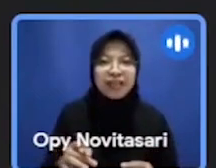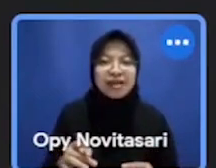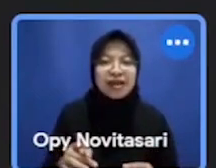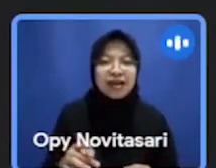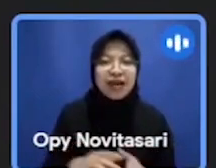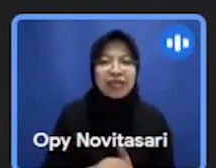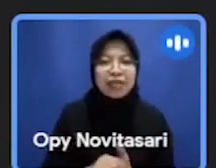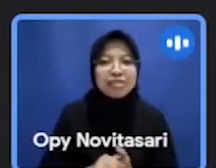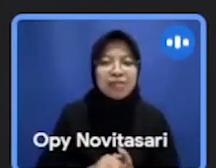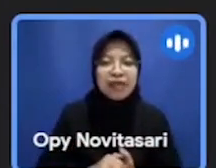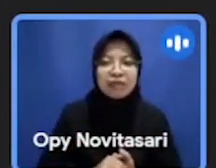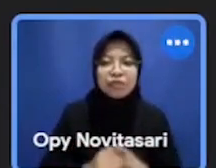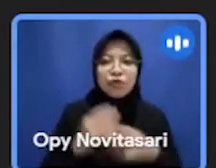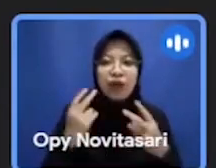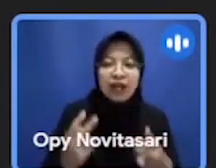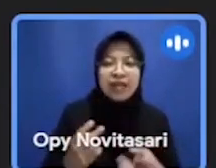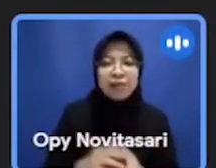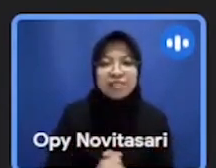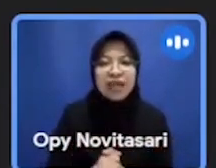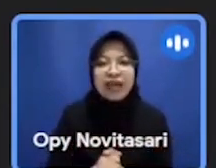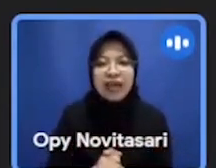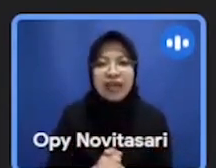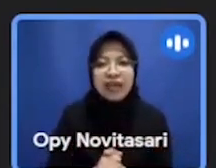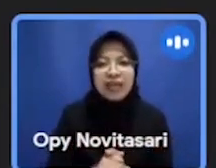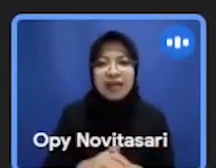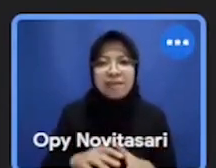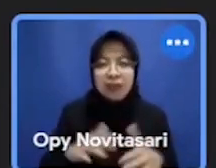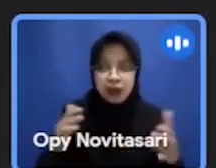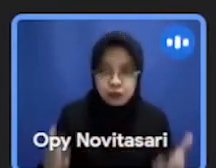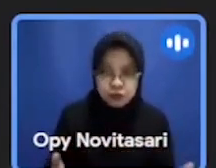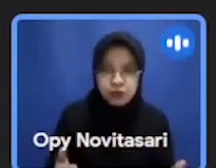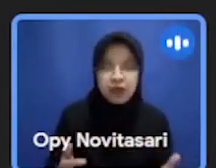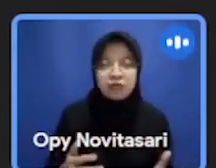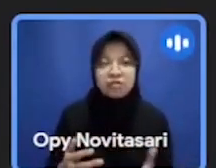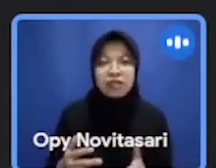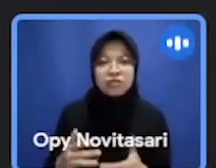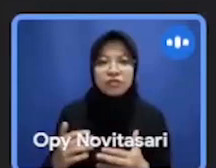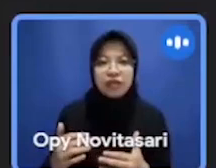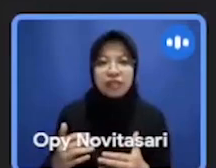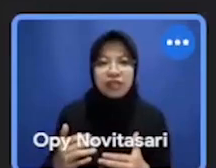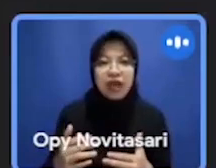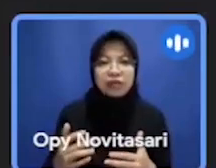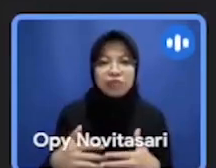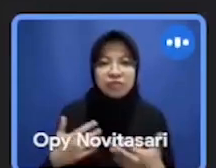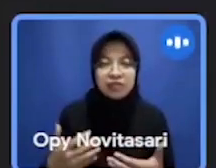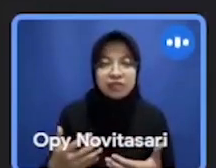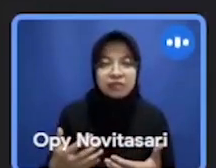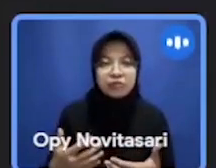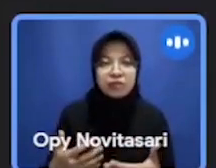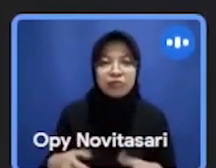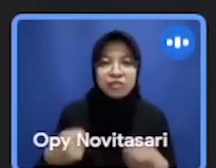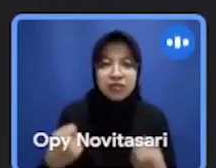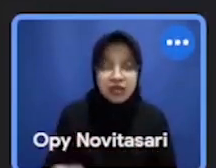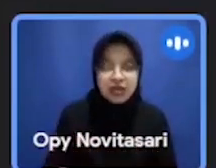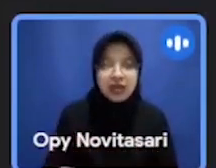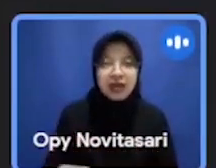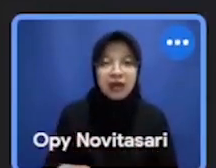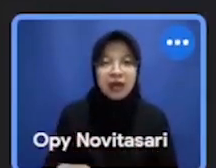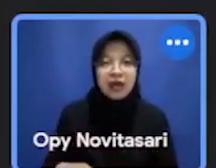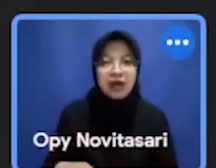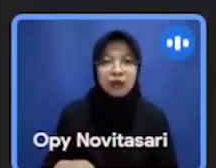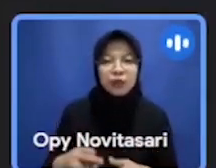ee hanya bisa melihat visual dari pencahayaan di panggung lalu selanjutnya ketika alat musik tersebut